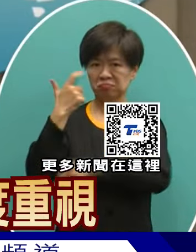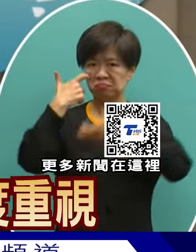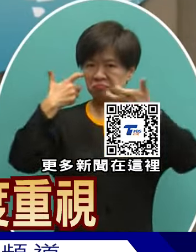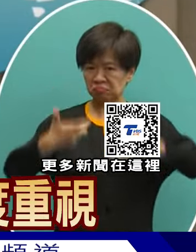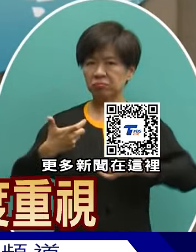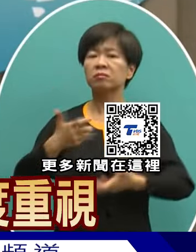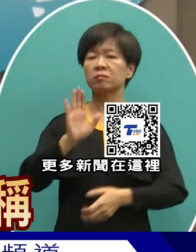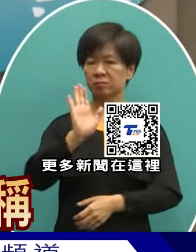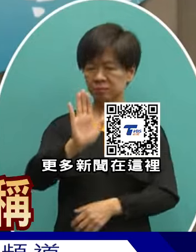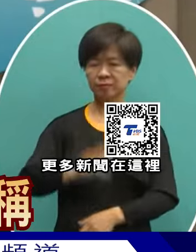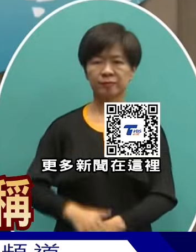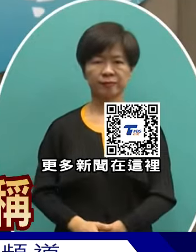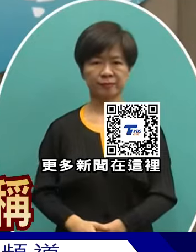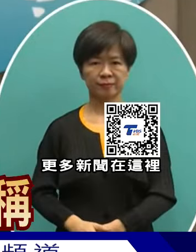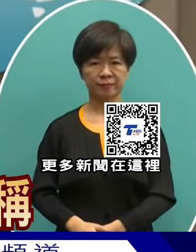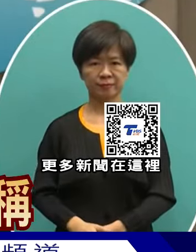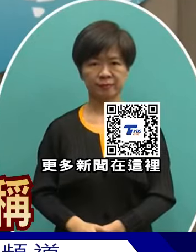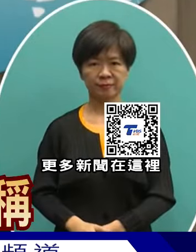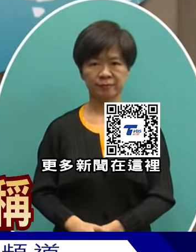度重视，